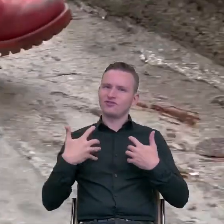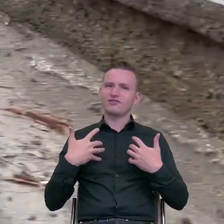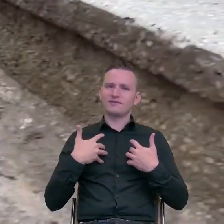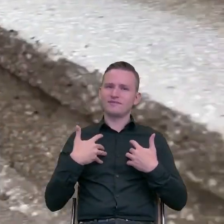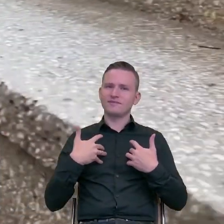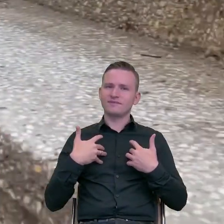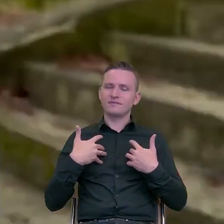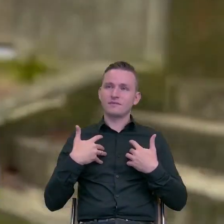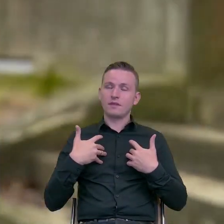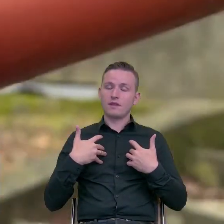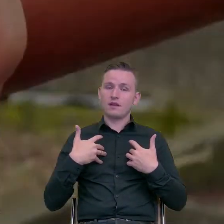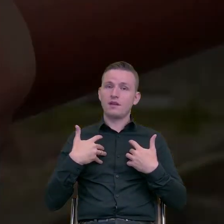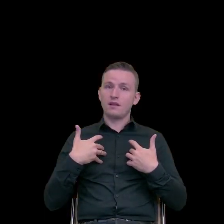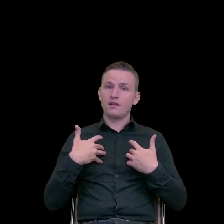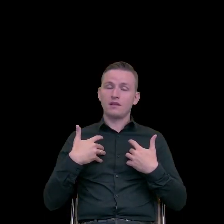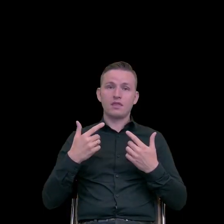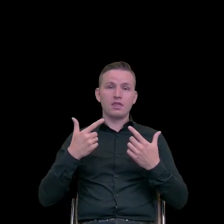Aż w pewnym momencie